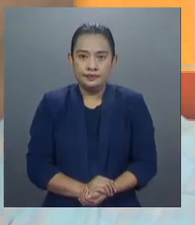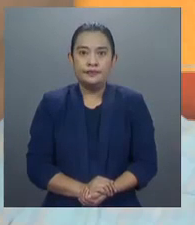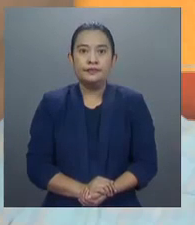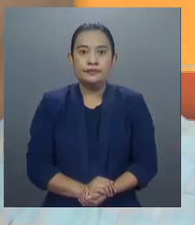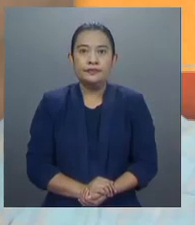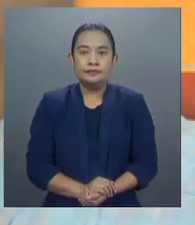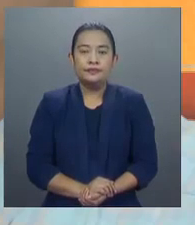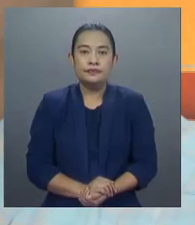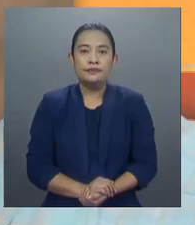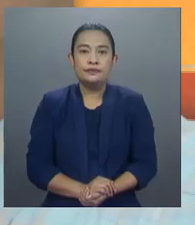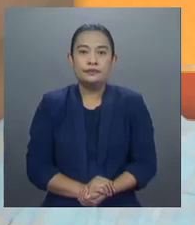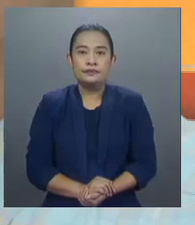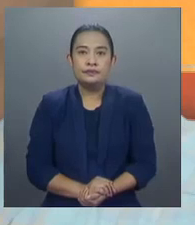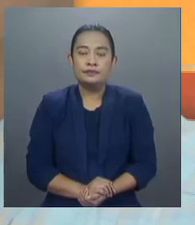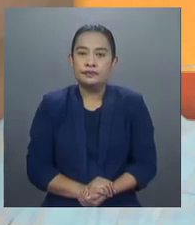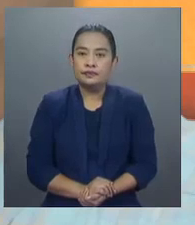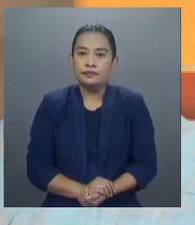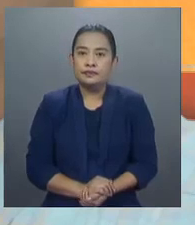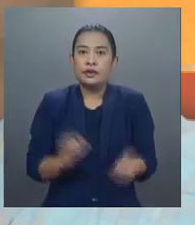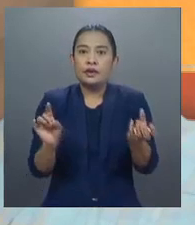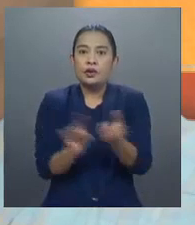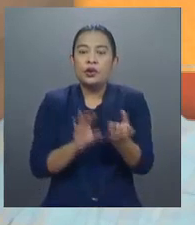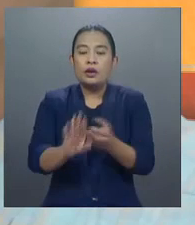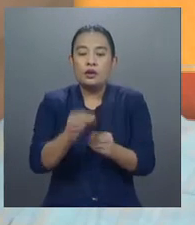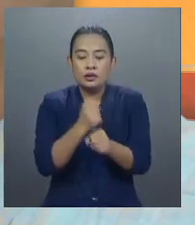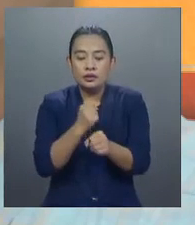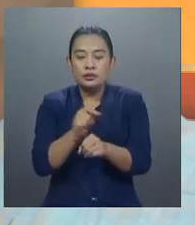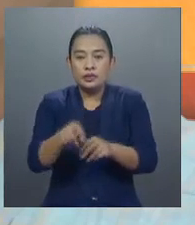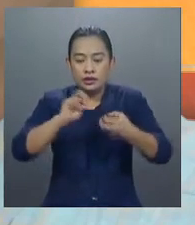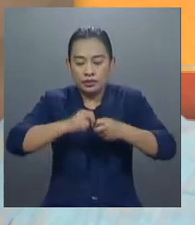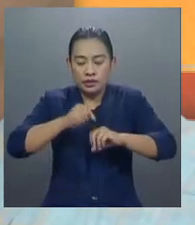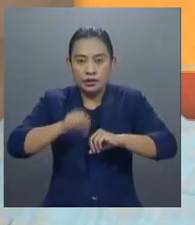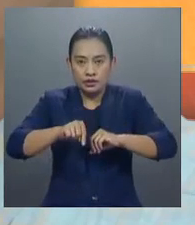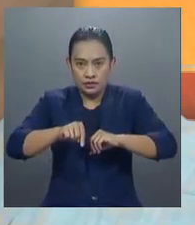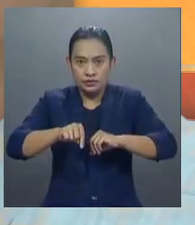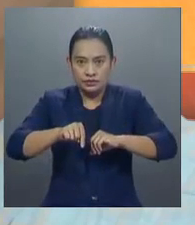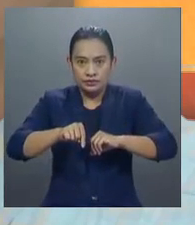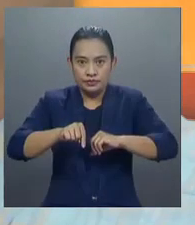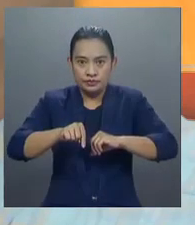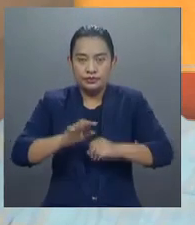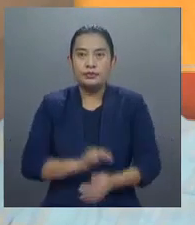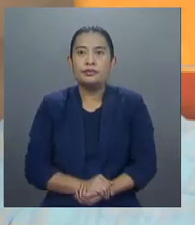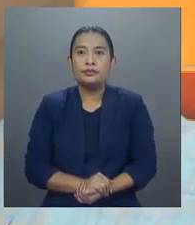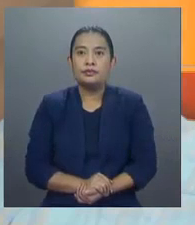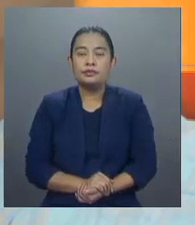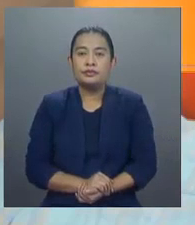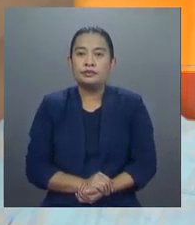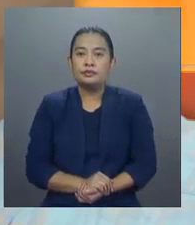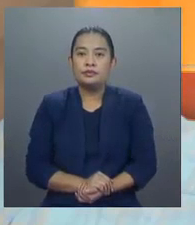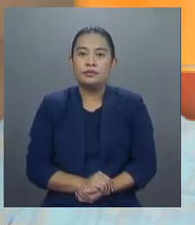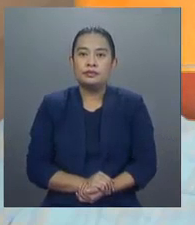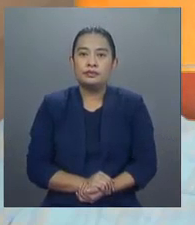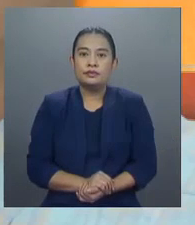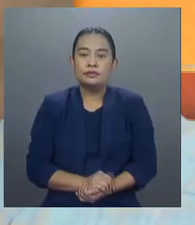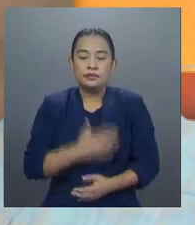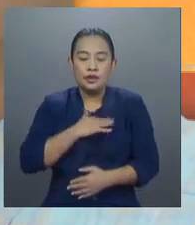ประสิทธิภาพในการผลิตของภาคเกษตรที่ตามมาหนึ่งนะฮะก็คือว่าขึ้นอยู่กับว่าถ้าเราขาดแคลนแรงงานคนแล้วเรา